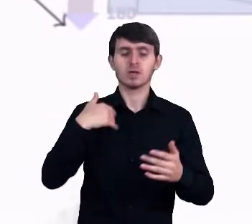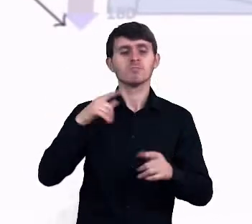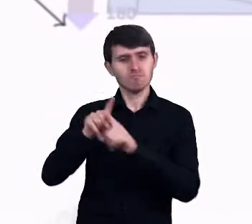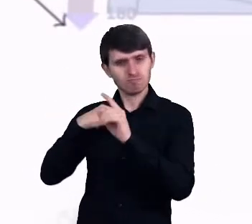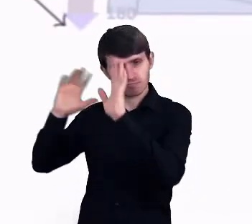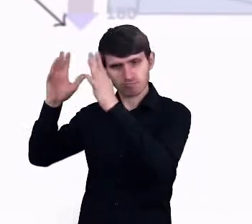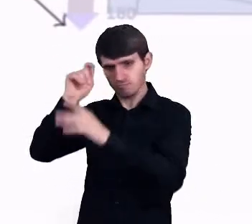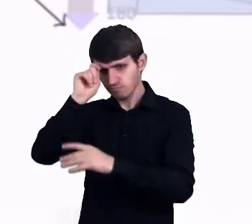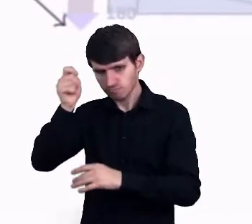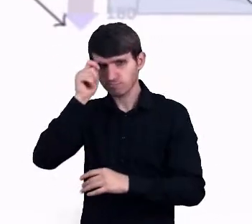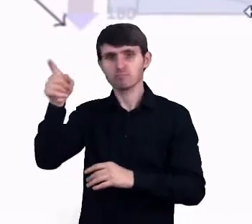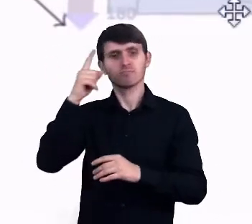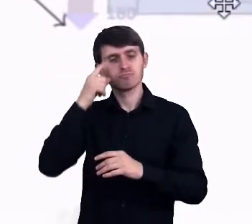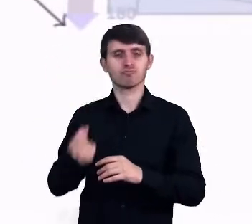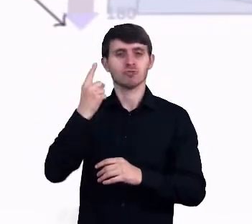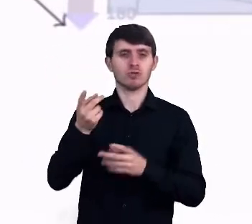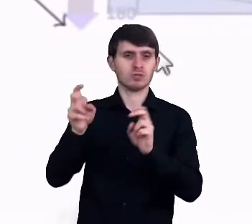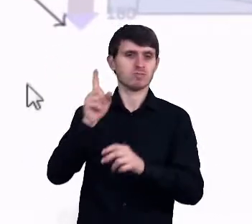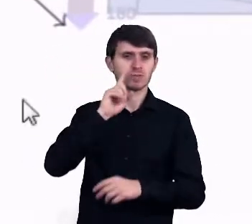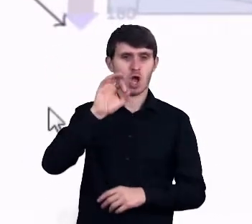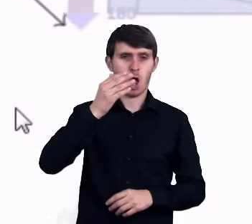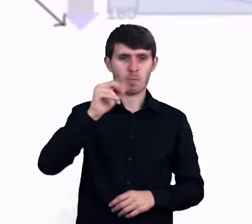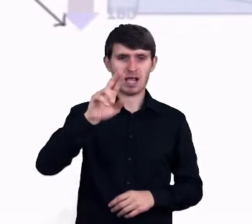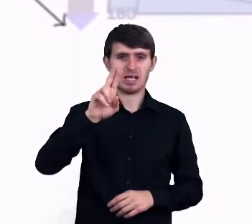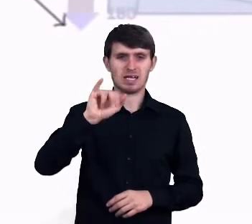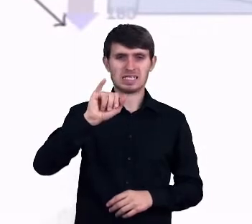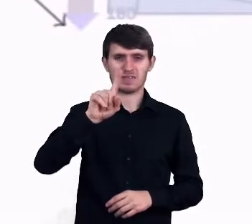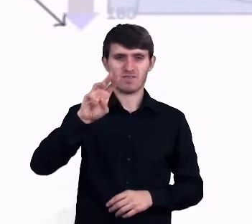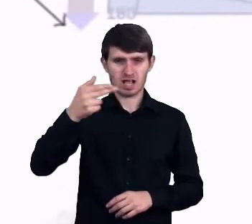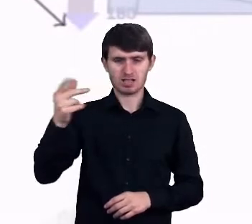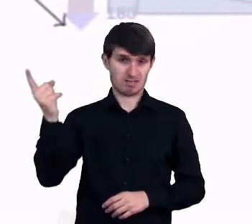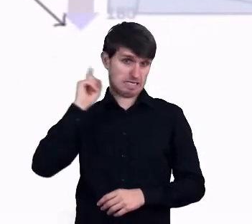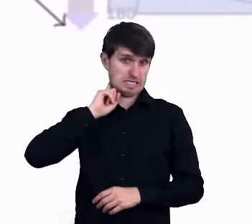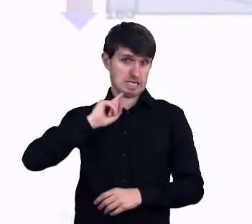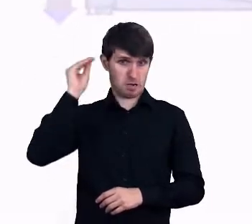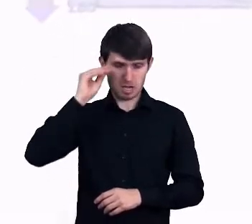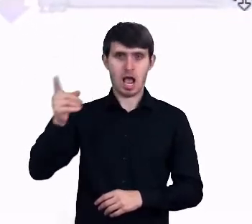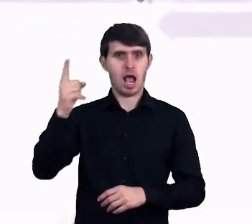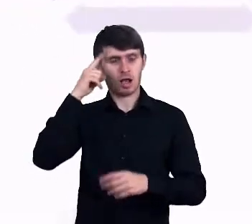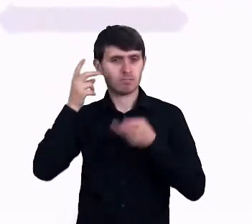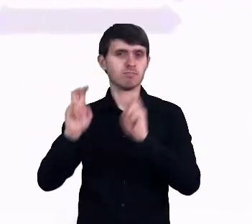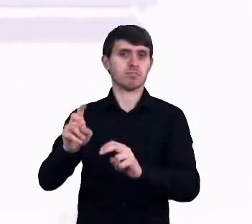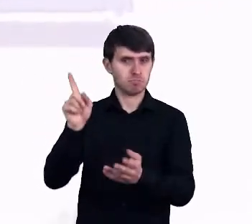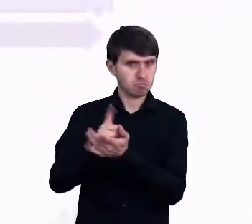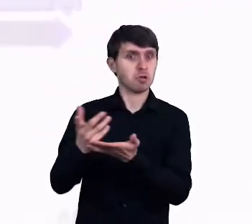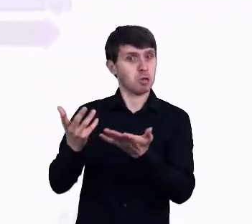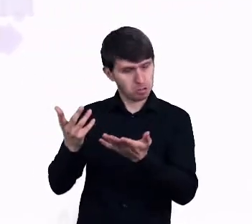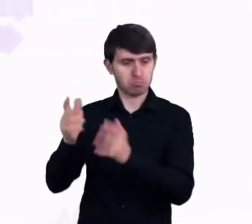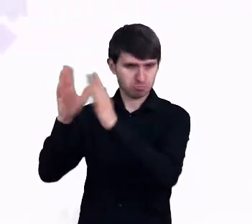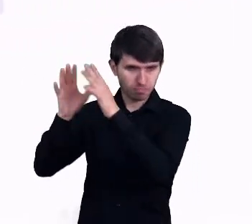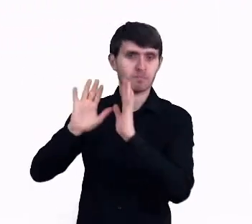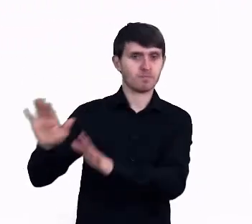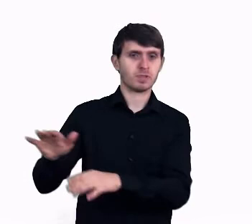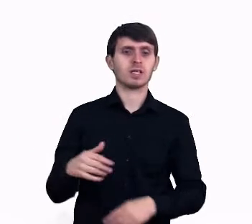to chciałbym podziękować twórcy tego ćwiczenia Jest nim o marrylouanne licealista Bardzo fajnie to zrobił